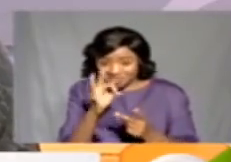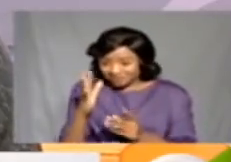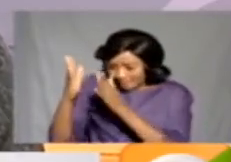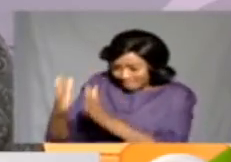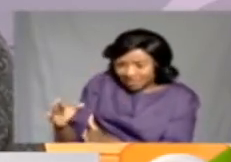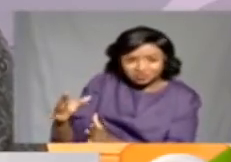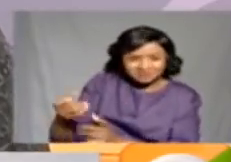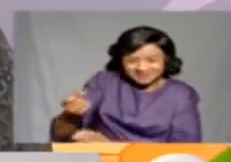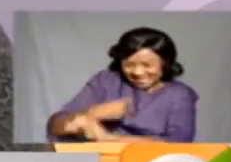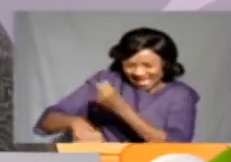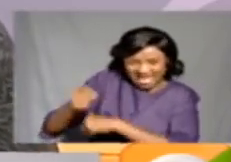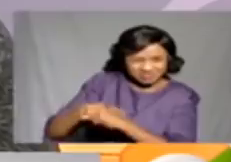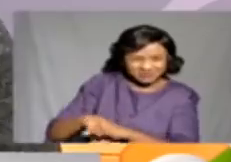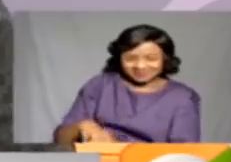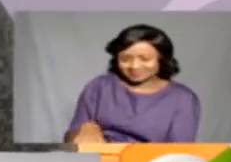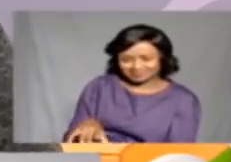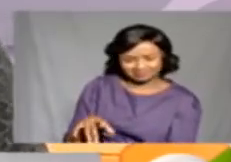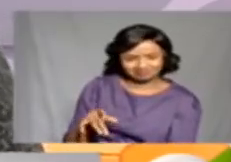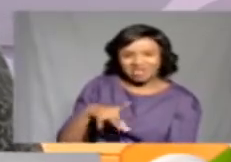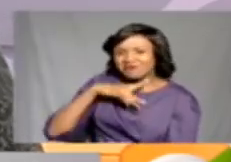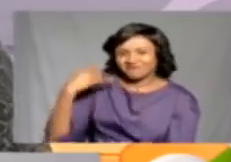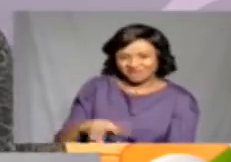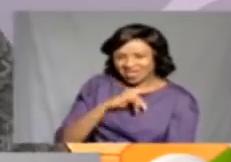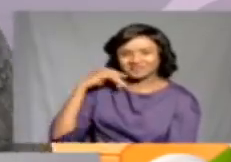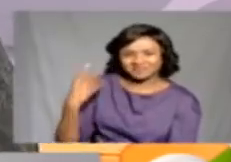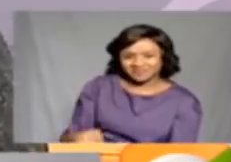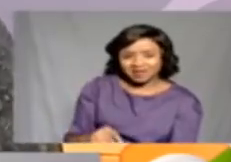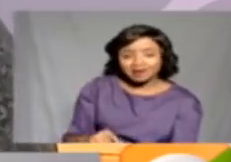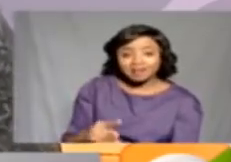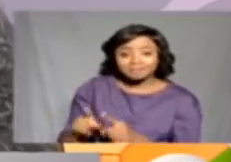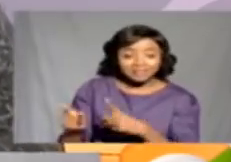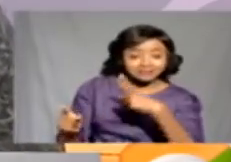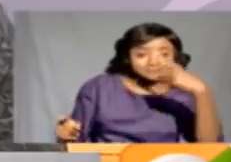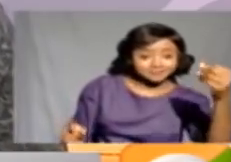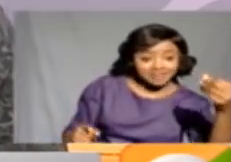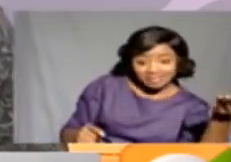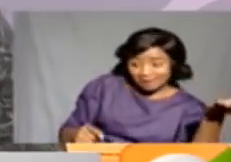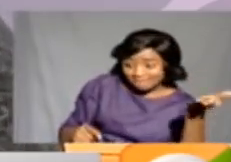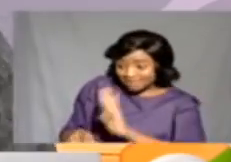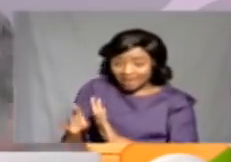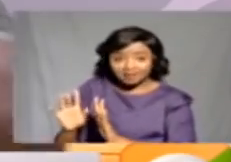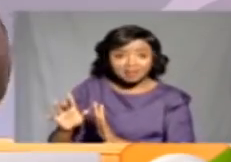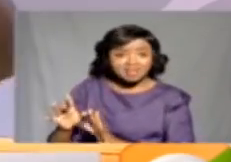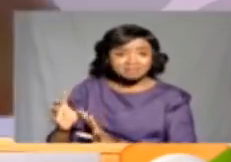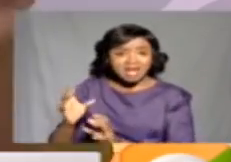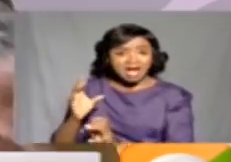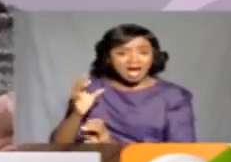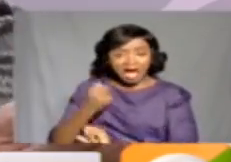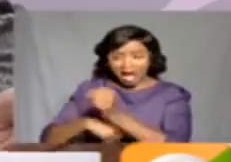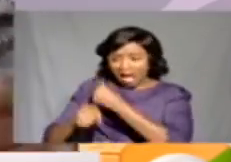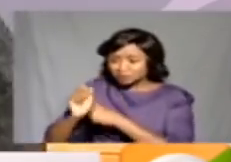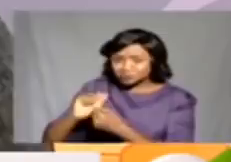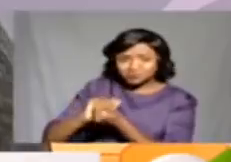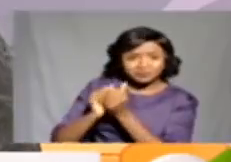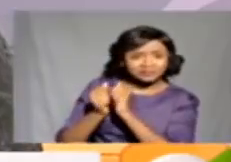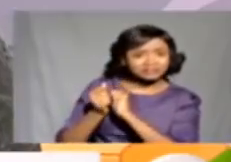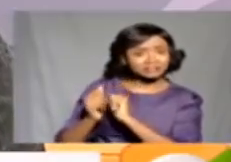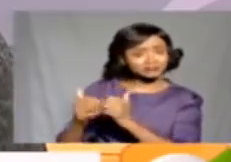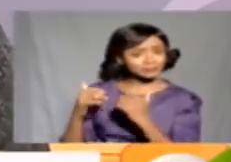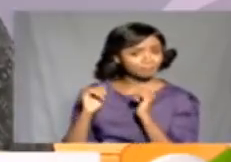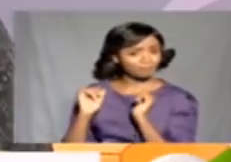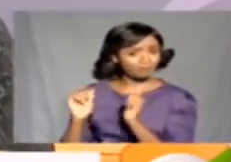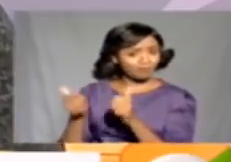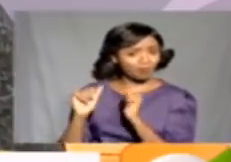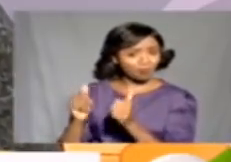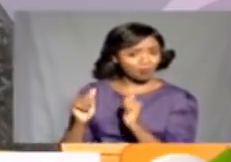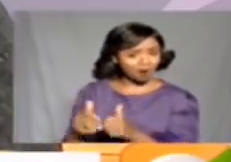kuwa amekuwa mtawa. Kama msichana kwa mfano. Ameondokea kuwa yani kwenye zile tabia zake amekuja mpaka